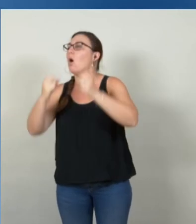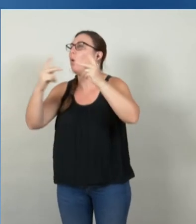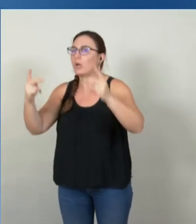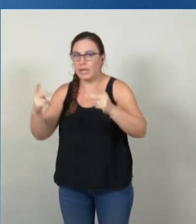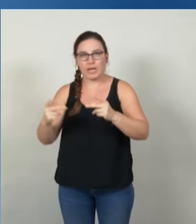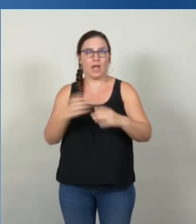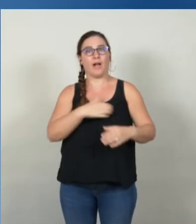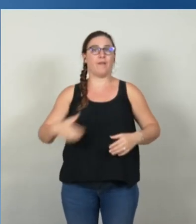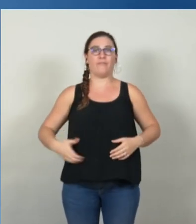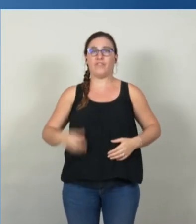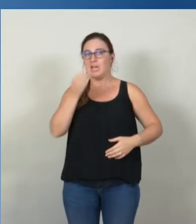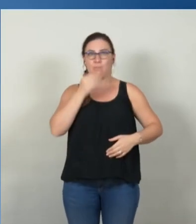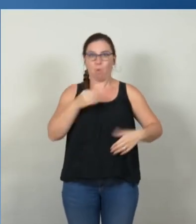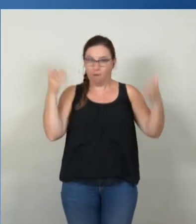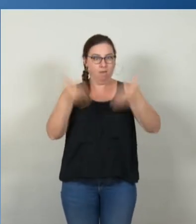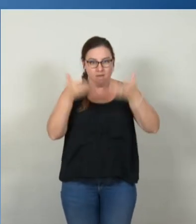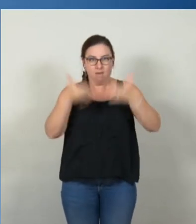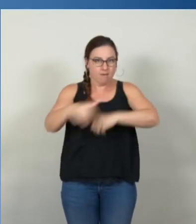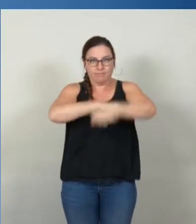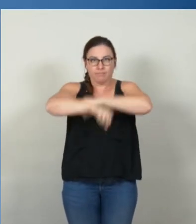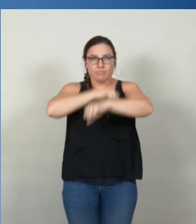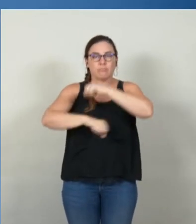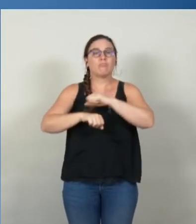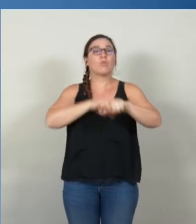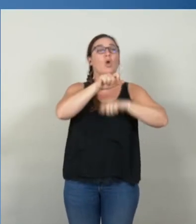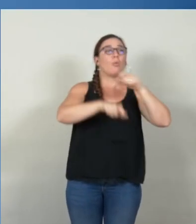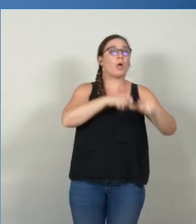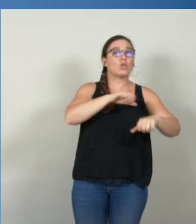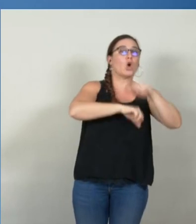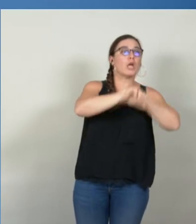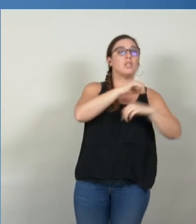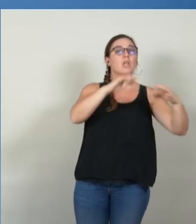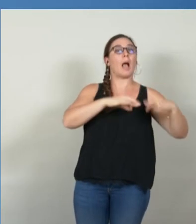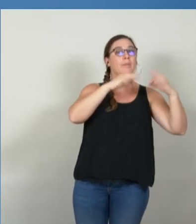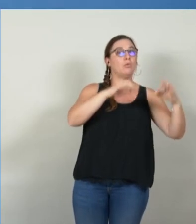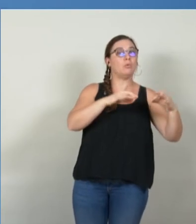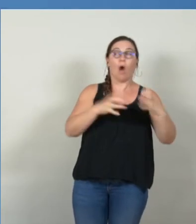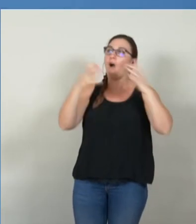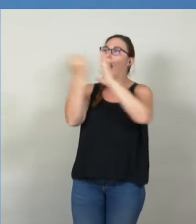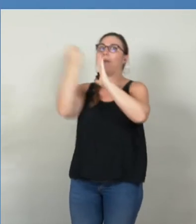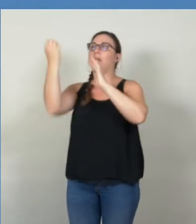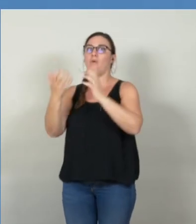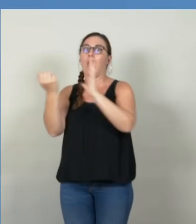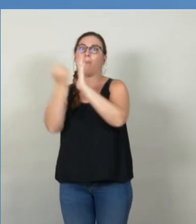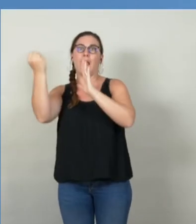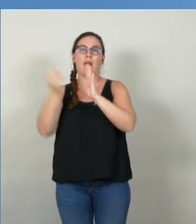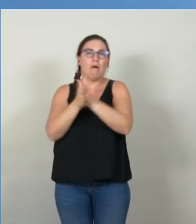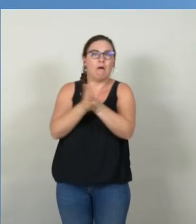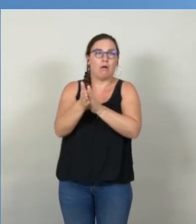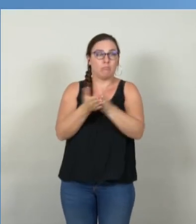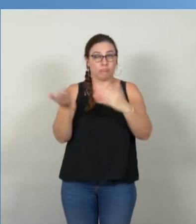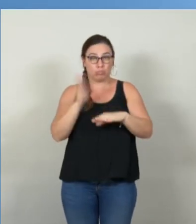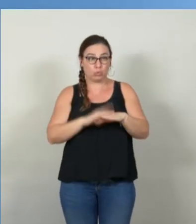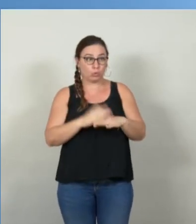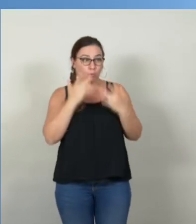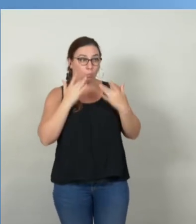était à guichet ouverte sur ce point la plupart de ceux qui organisaient quelque chose habituellement venaient demander le un peu déçu d'ailleurs que ça n'apporte pas